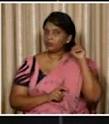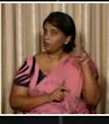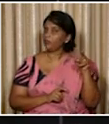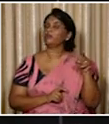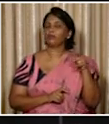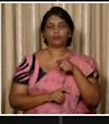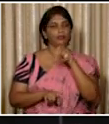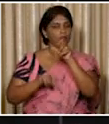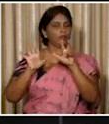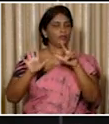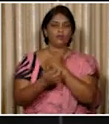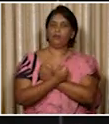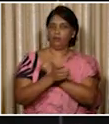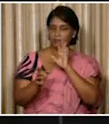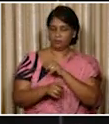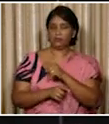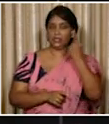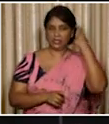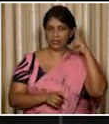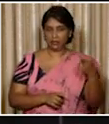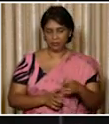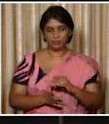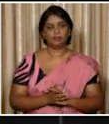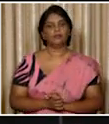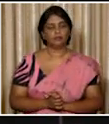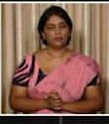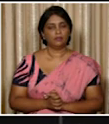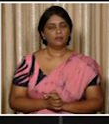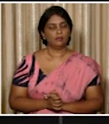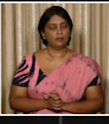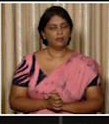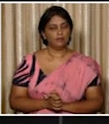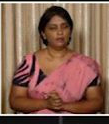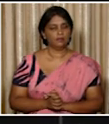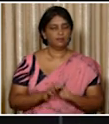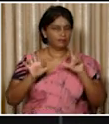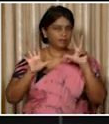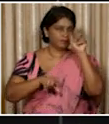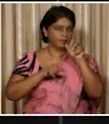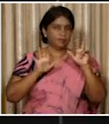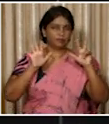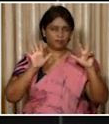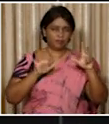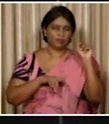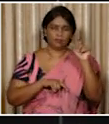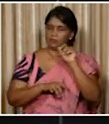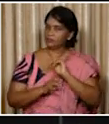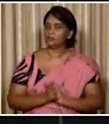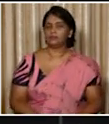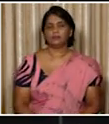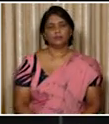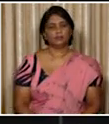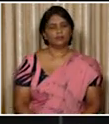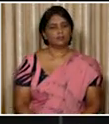தம்பிராசா மதிமுகராசா, துறை ராசா தமிழ்ச்செல்வன், மகேந்திரன் நரேந்திரன், சிவம் லக்ஷன்,